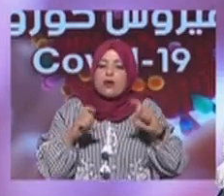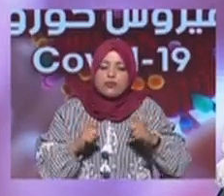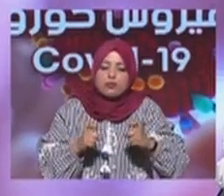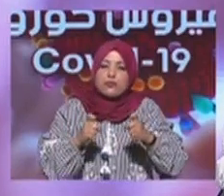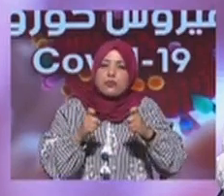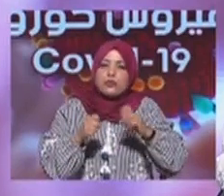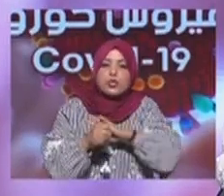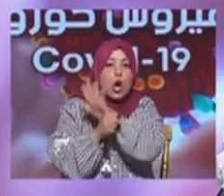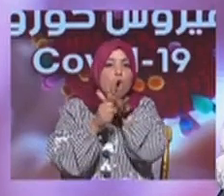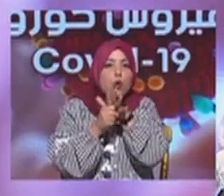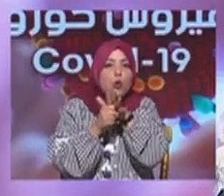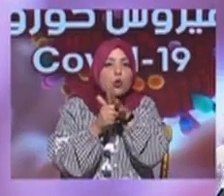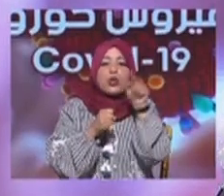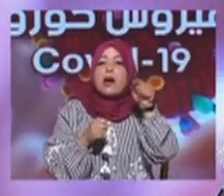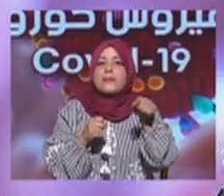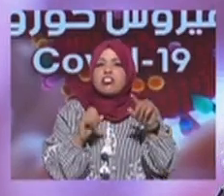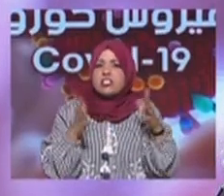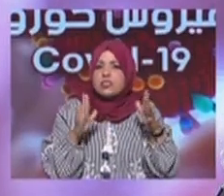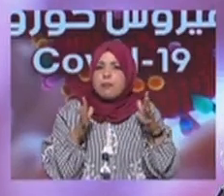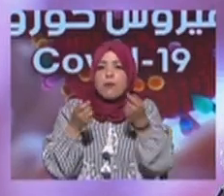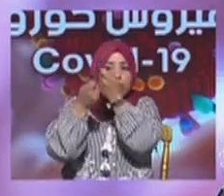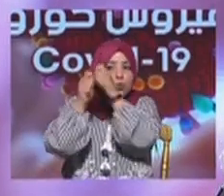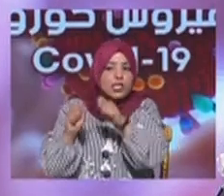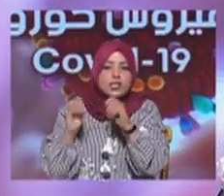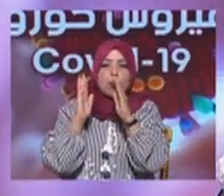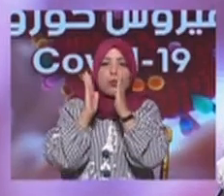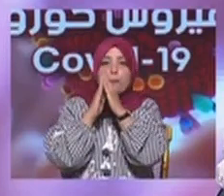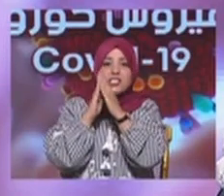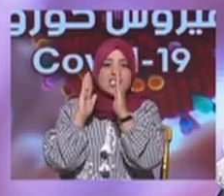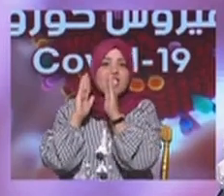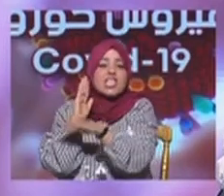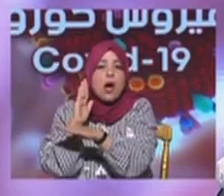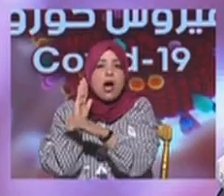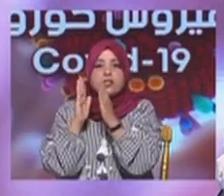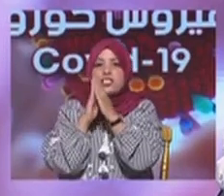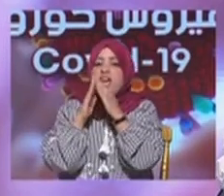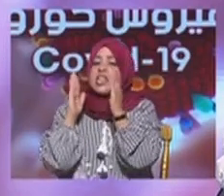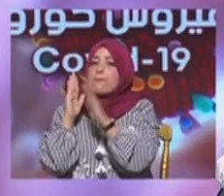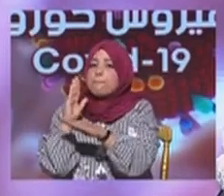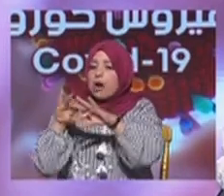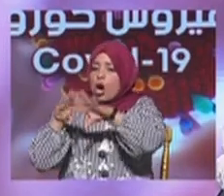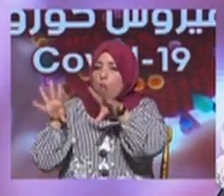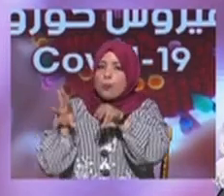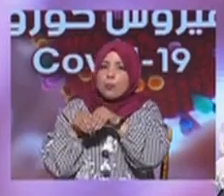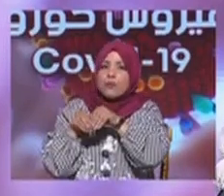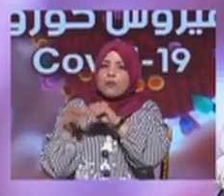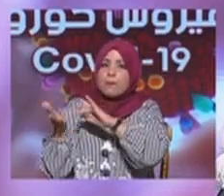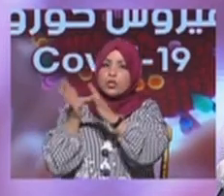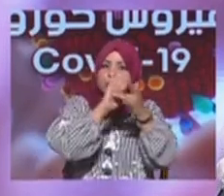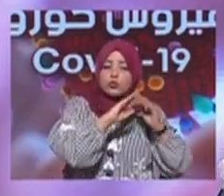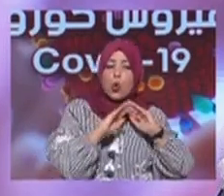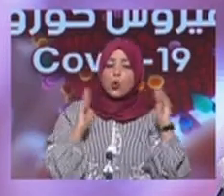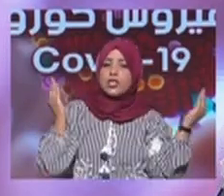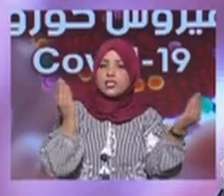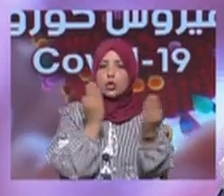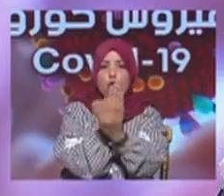كل يلزمها تخاف من الفيروس وتكمل الاحتياطات اللي قاعده تقوم فيها، وتكمل حمايه الناس اللي عزيز عليها واللي دايرين بها، حتى لا نساهم